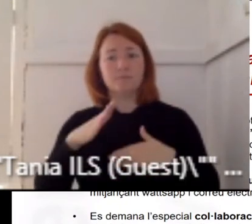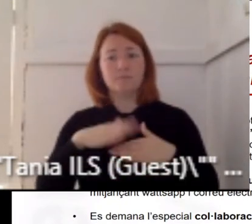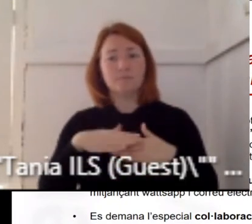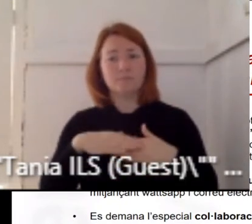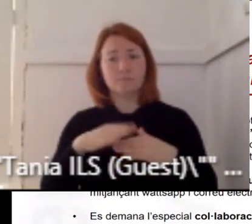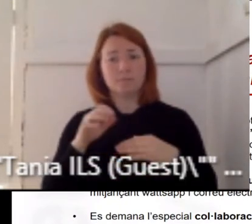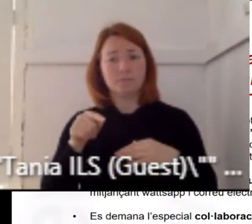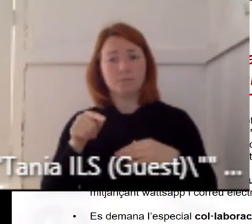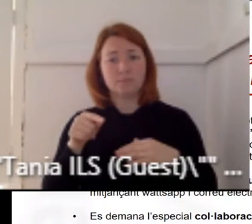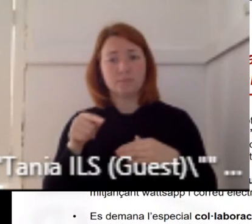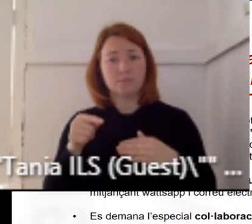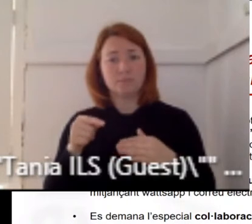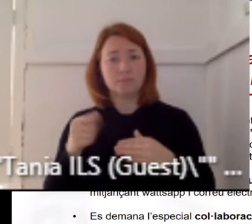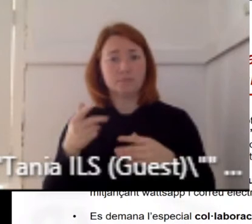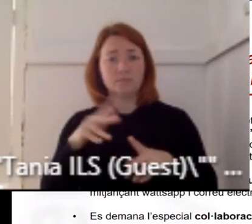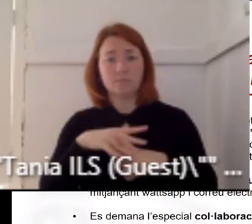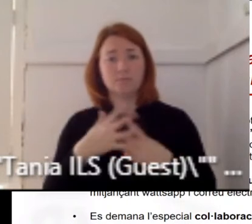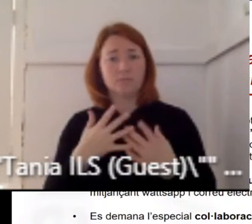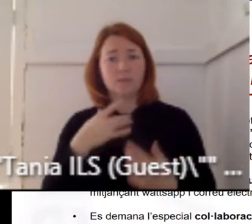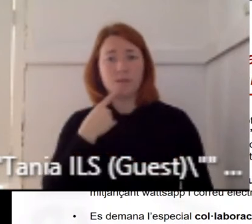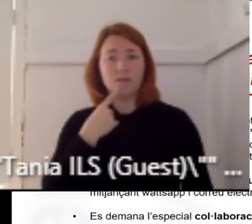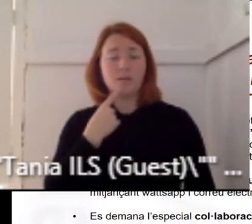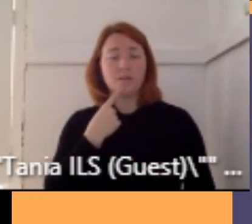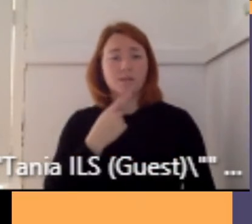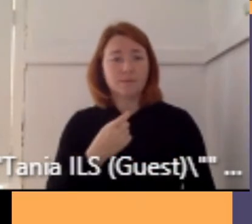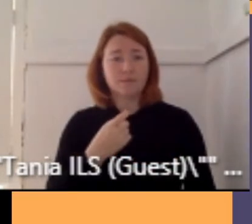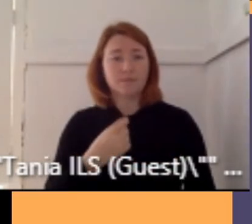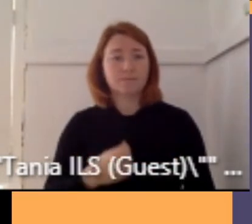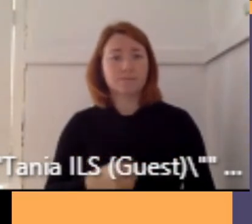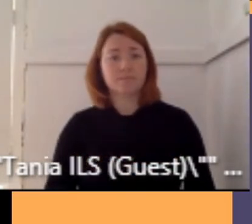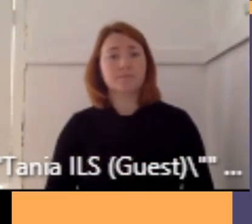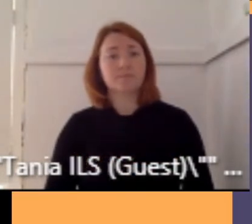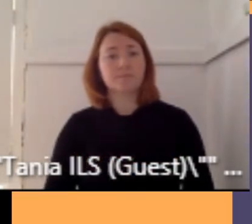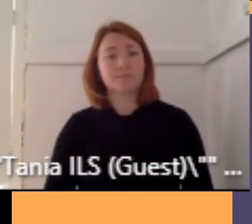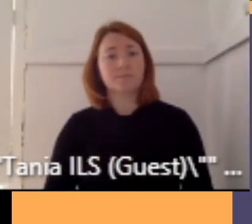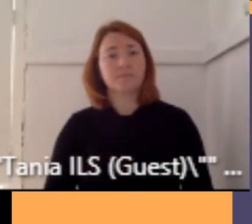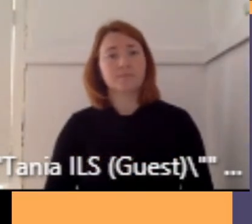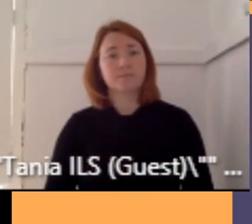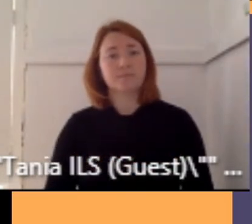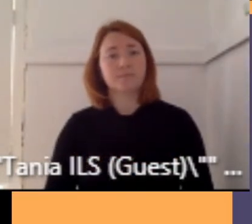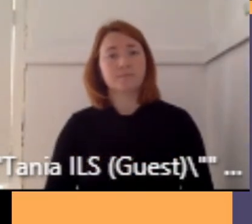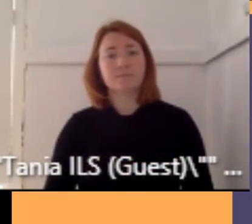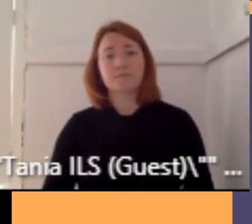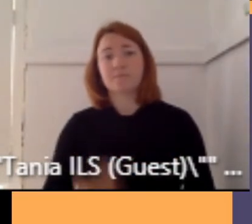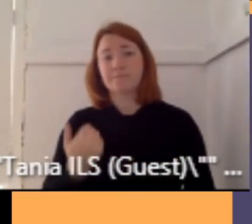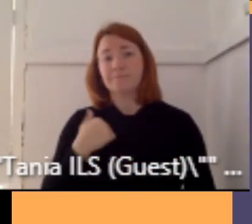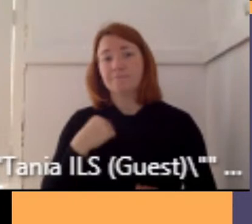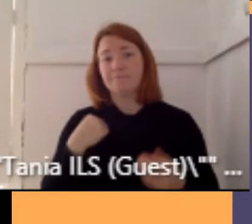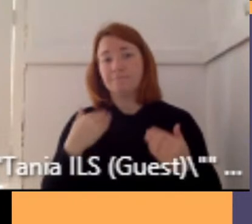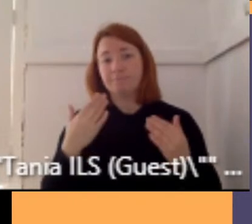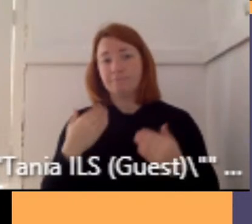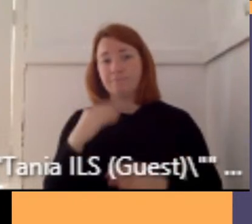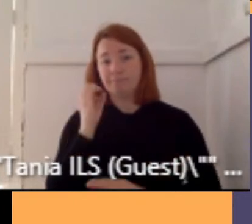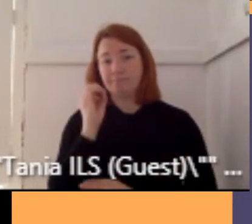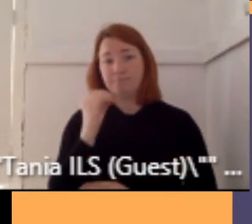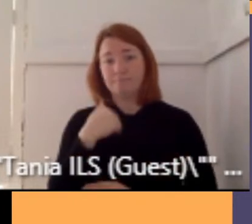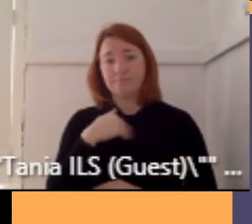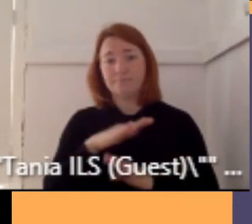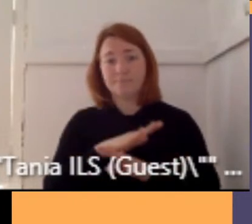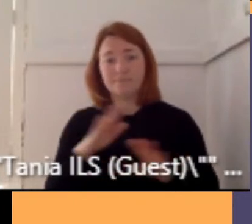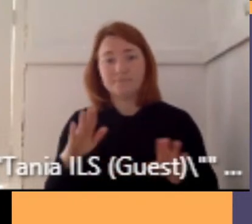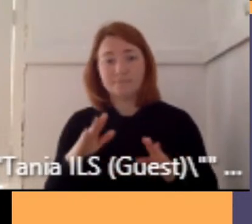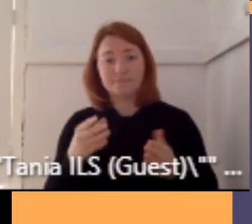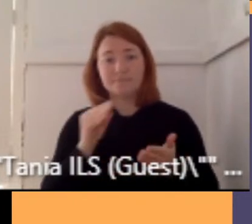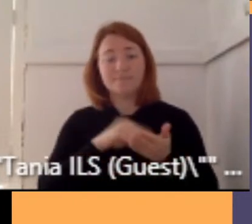una situació de major complexitat i dificultat. I sense més, doncs fins aquí la meva intervenció. Sé que les dades de vegades